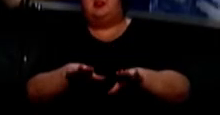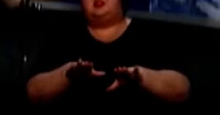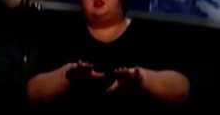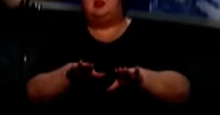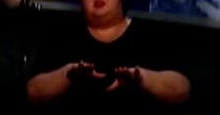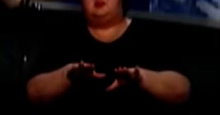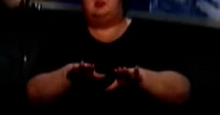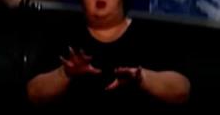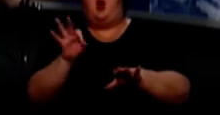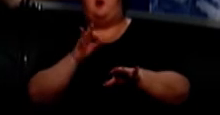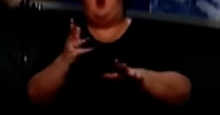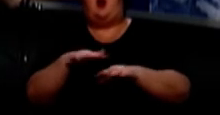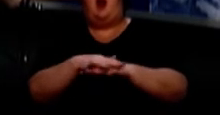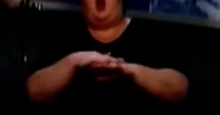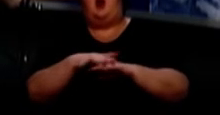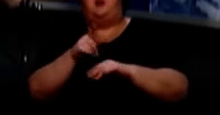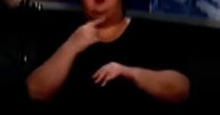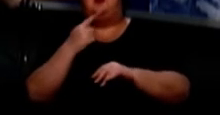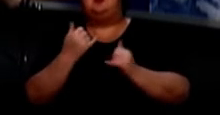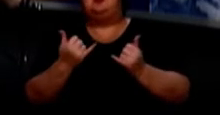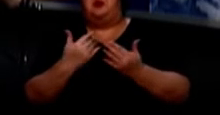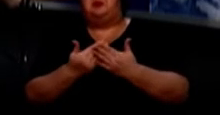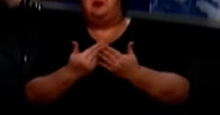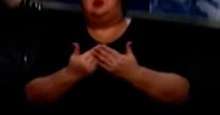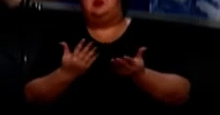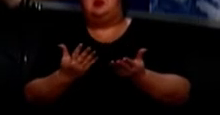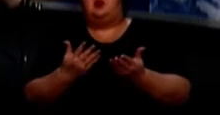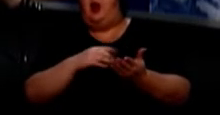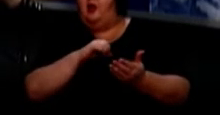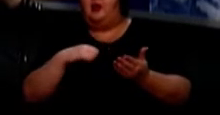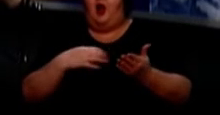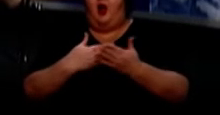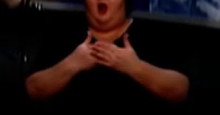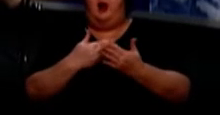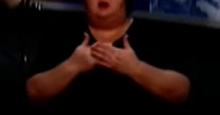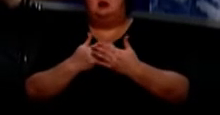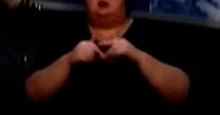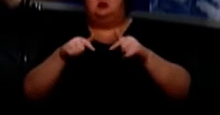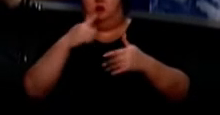Про через які громади ви зараз говорите? Багато громад. Тут у нас найактивніше, тут